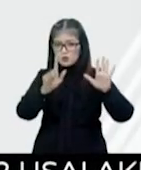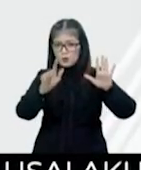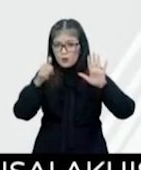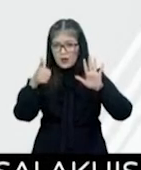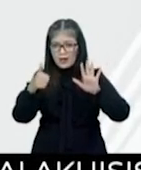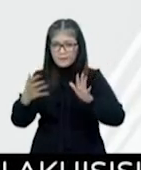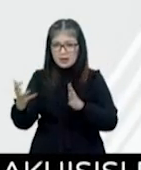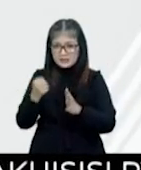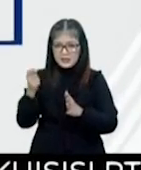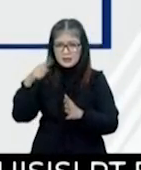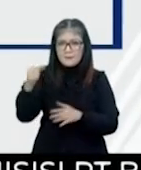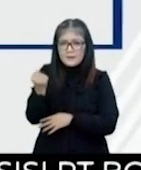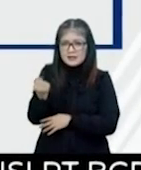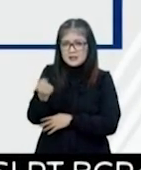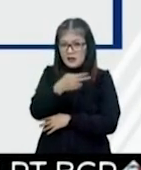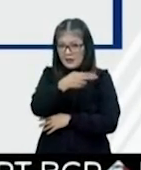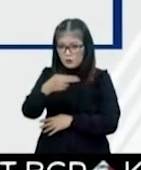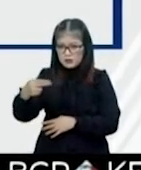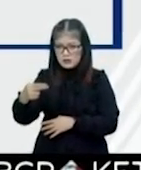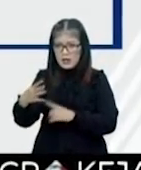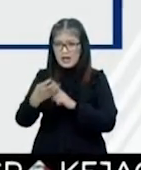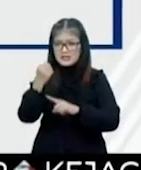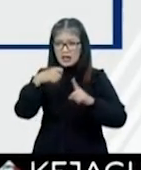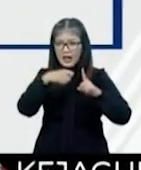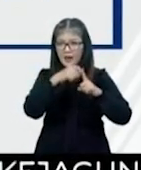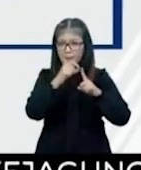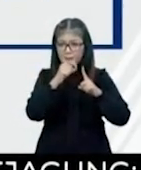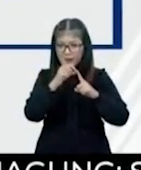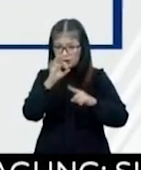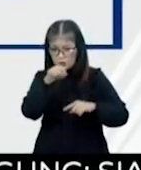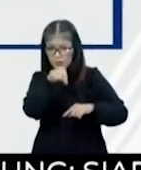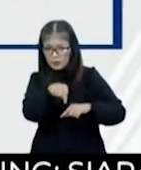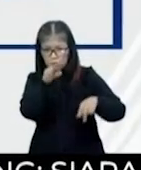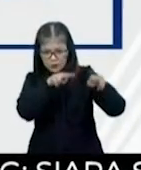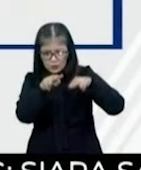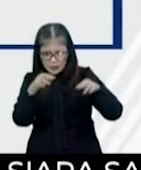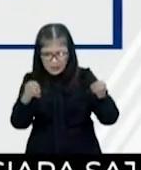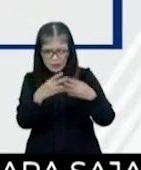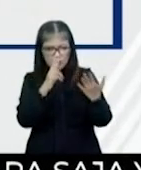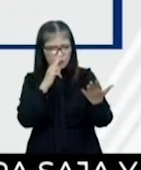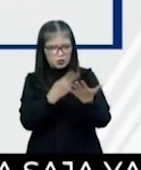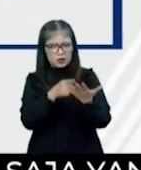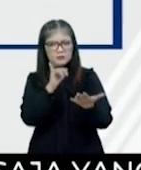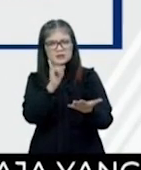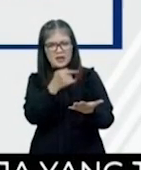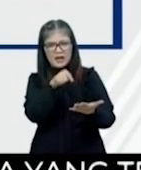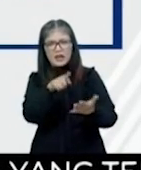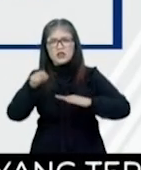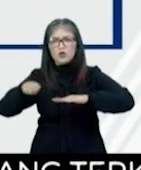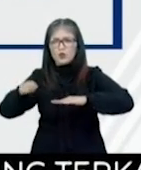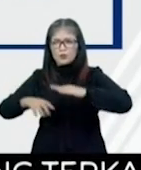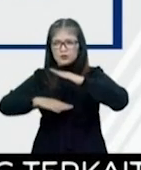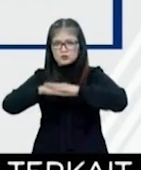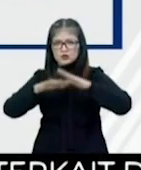Jika dari hasil penyelidikan KPPU ternyata kelompok usaha tersebut terbukti bersalah, maka akan dikenai sanksi denda maksimal 10%